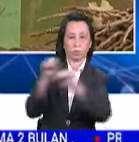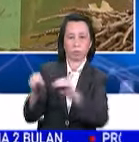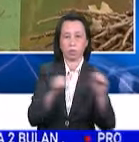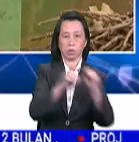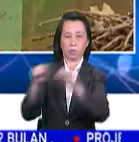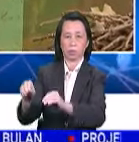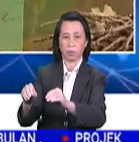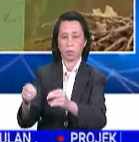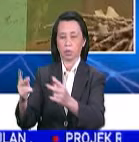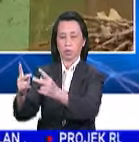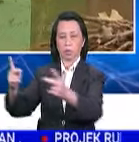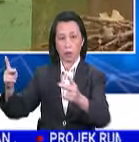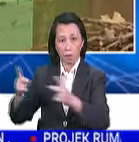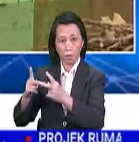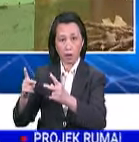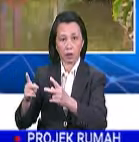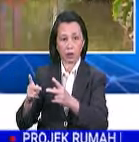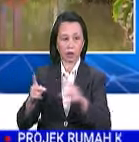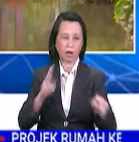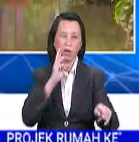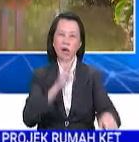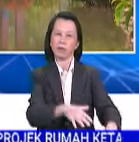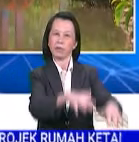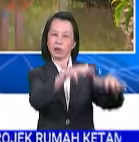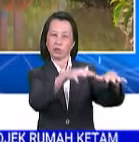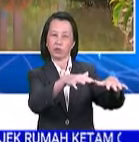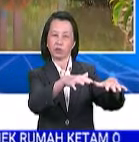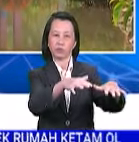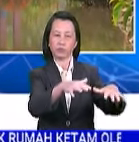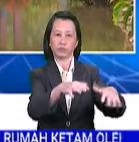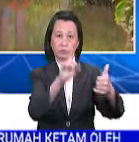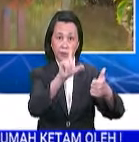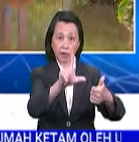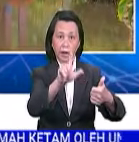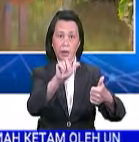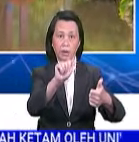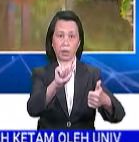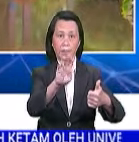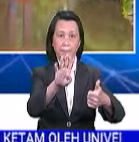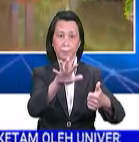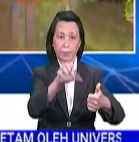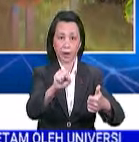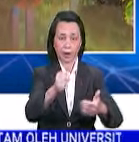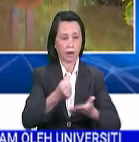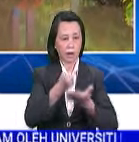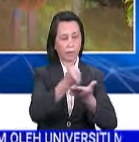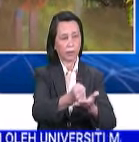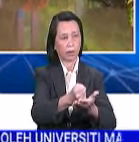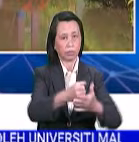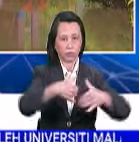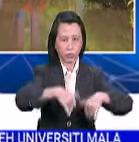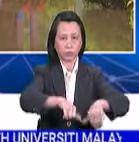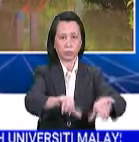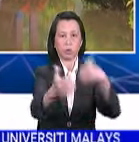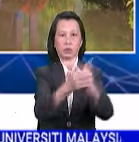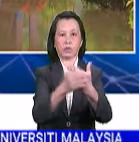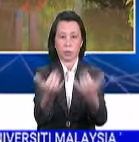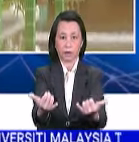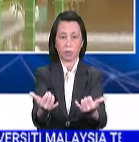mangsa-mangsa di kawasan yang terjejas. Dan bantuan ini berterusan sehingga ke hari